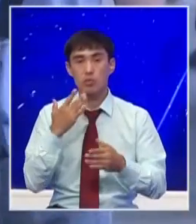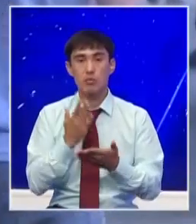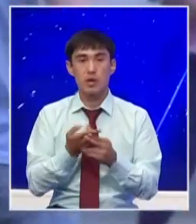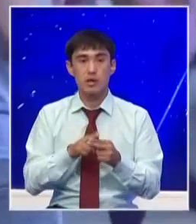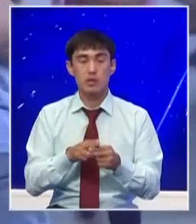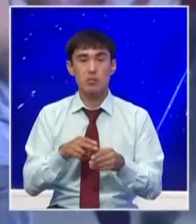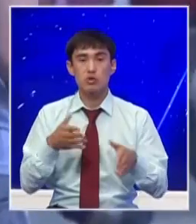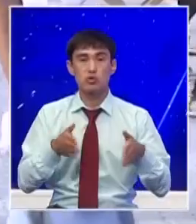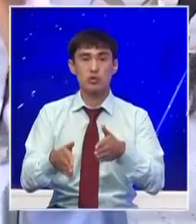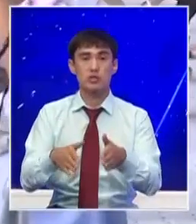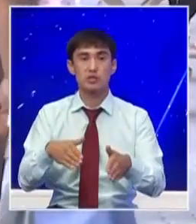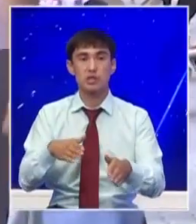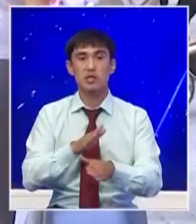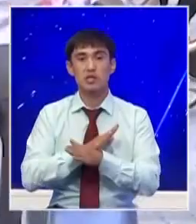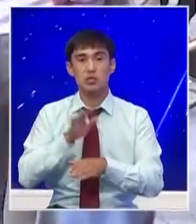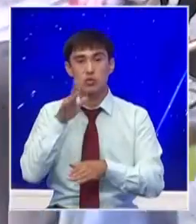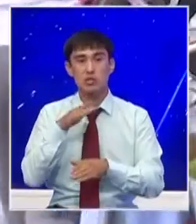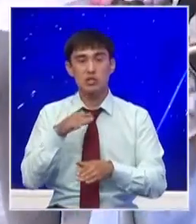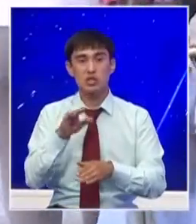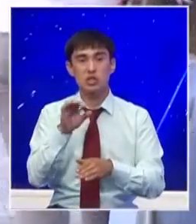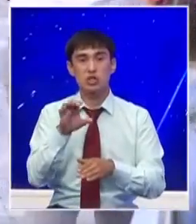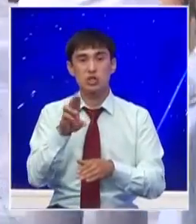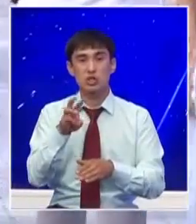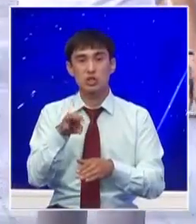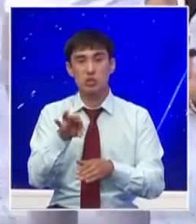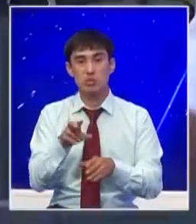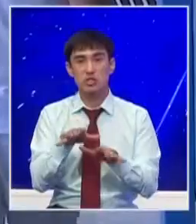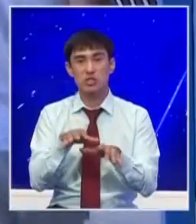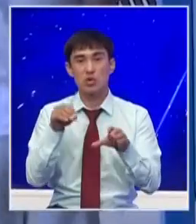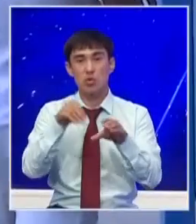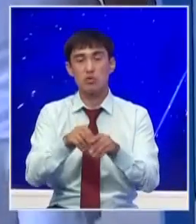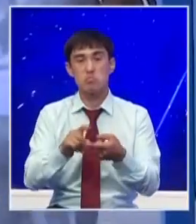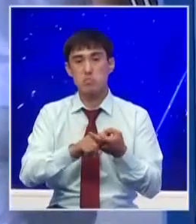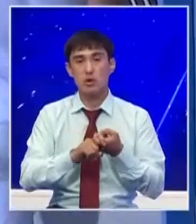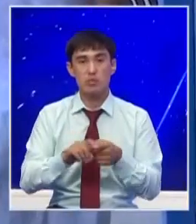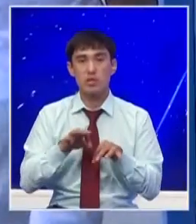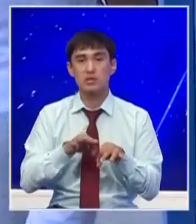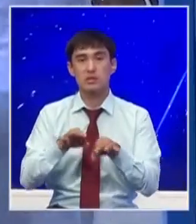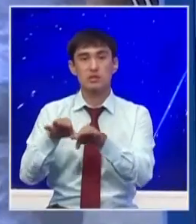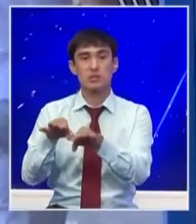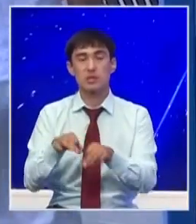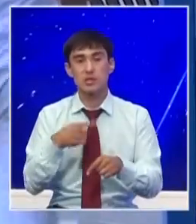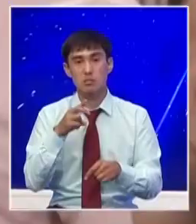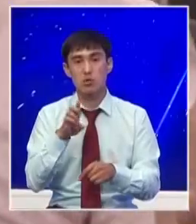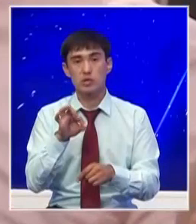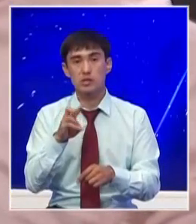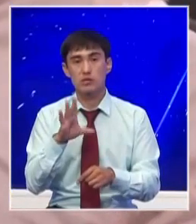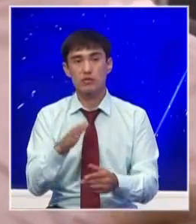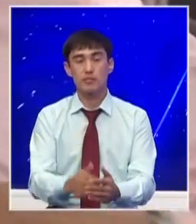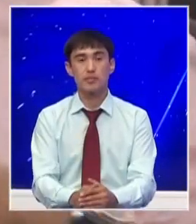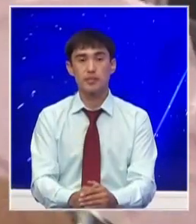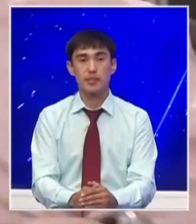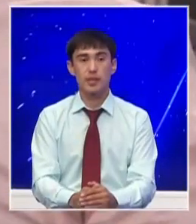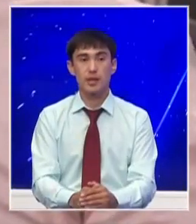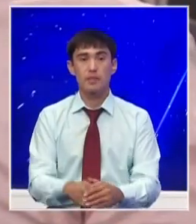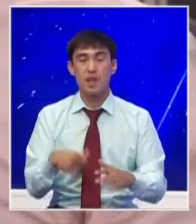Ал тасжолда жататын ит өліктеріне шыбын шіркей қонып, ондағы микробтарды жан жаққа тасымалдайды, дейді Бауыржан Хасенұлы. Қаңғыбас ит көп